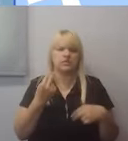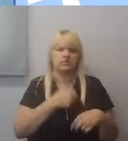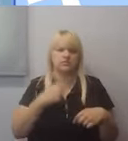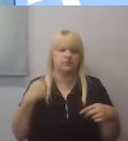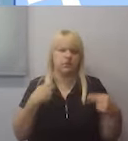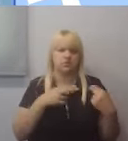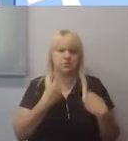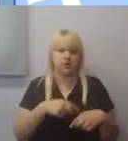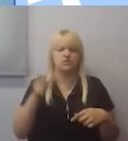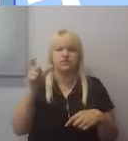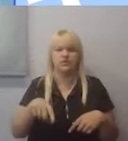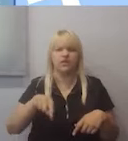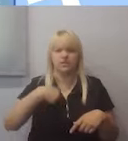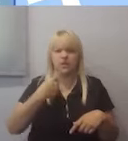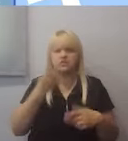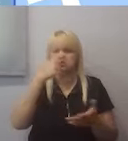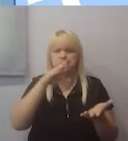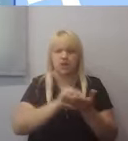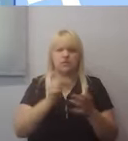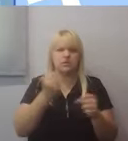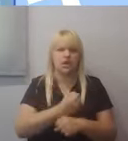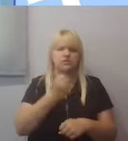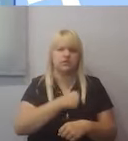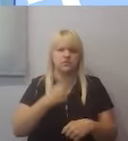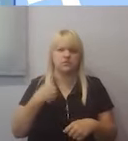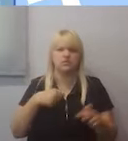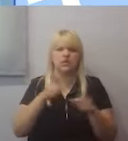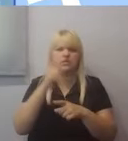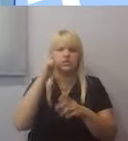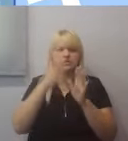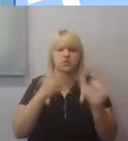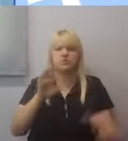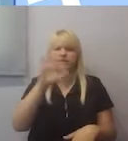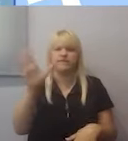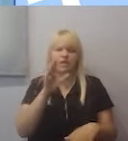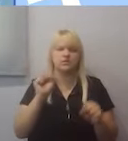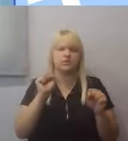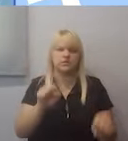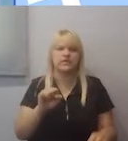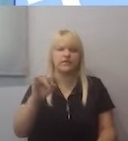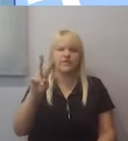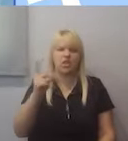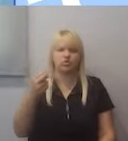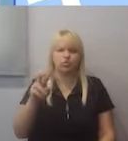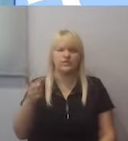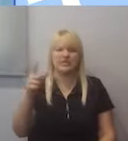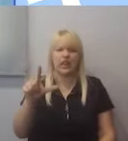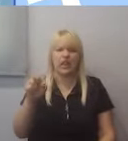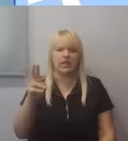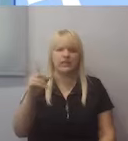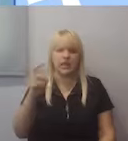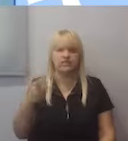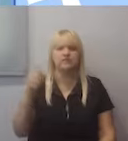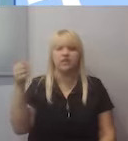ilgstošu pieredzi gan zemessardzē gan arī ar izpratni par valsts aizsardzību viesturs silenieks jā tā kā viņa lekcijas laik kā mēs